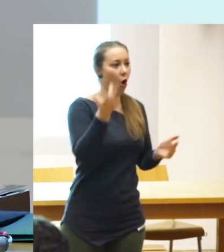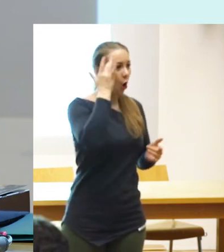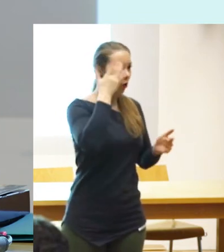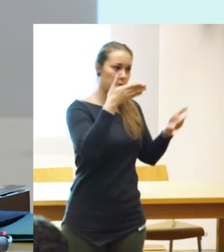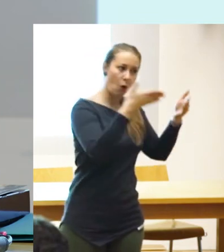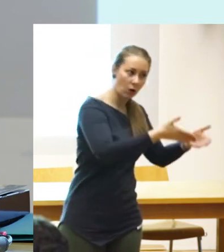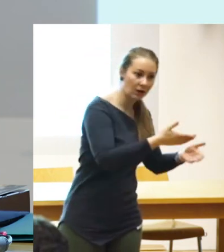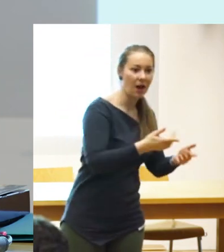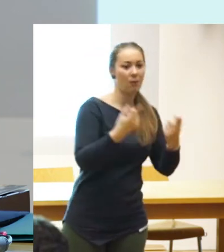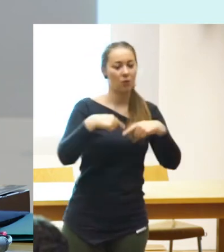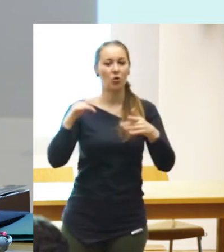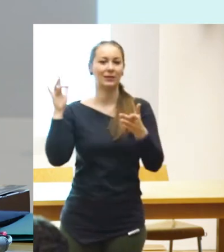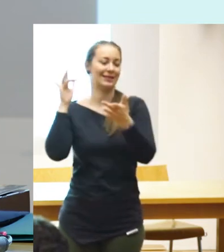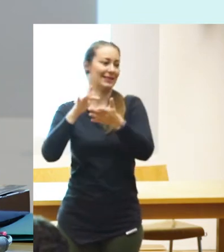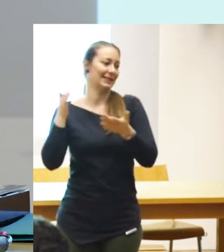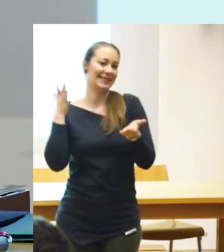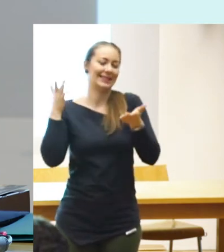právě ten inkluzivní. Takže